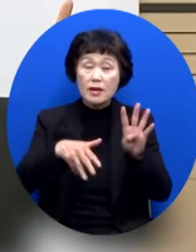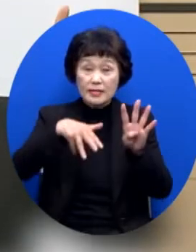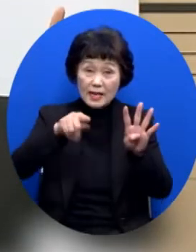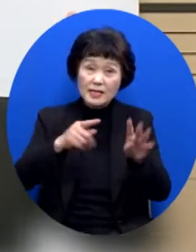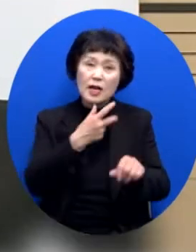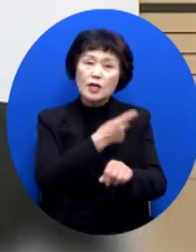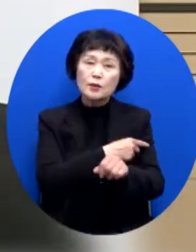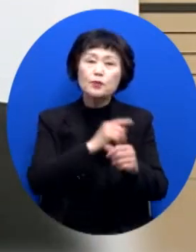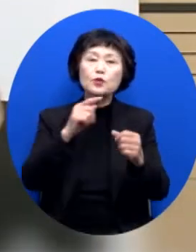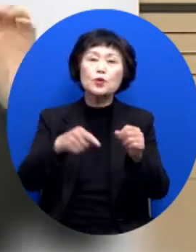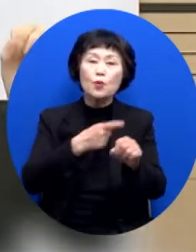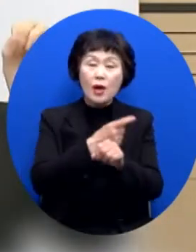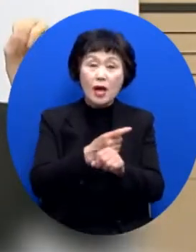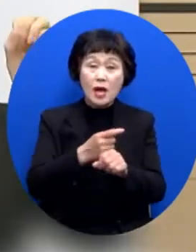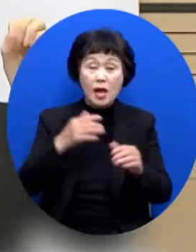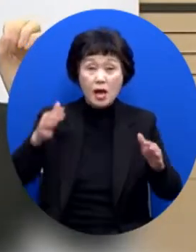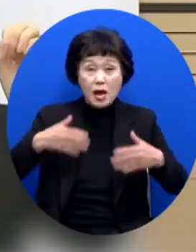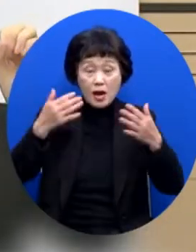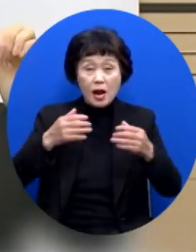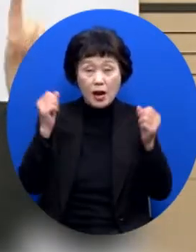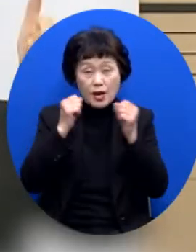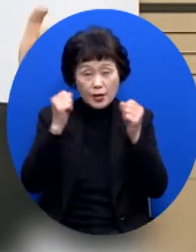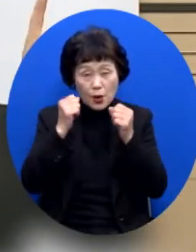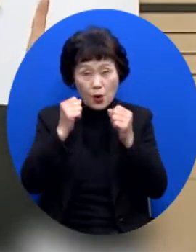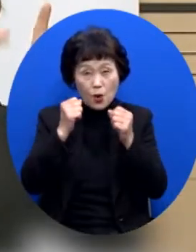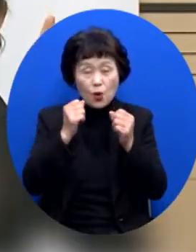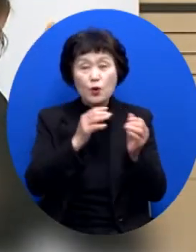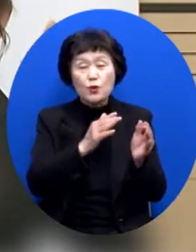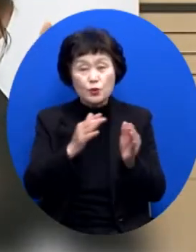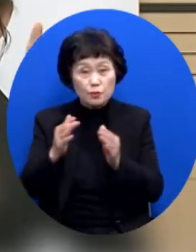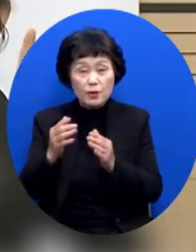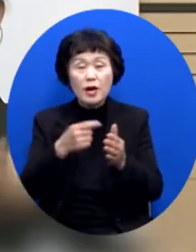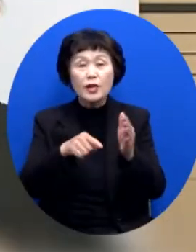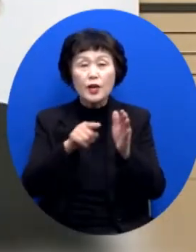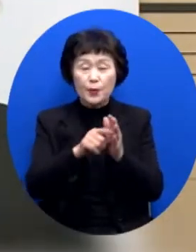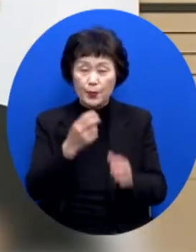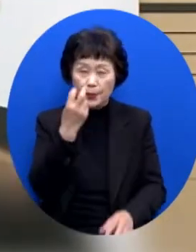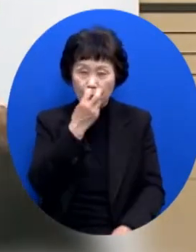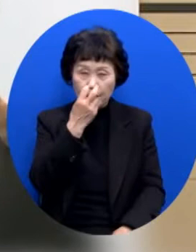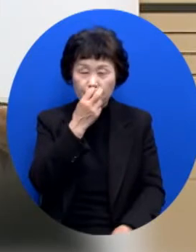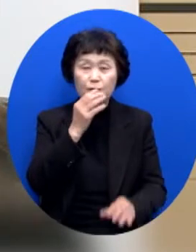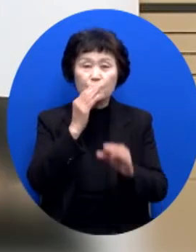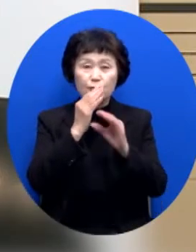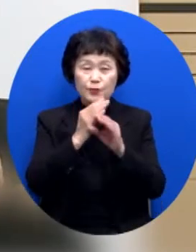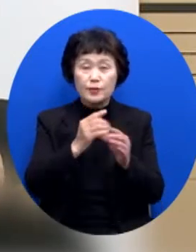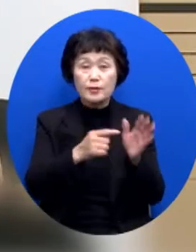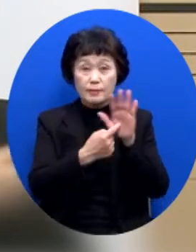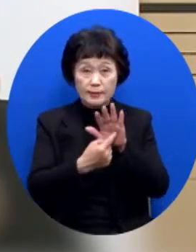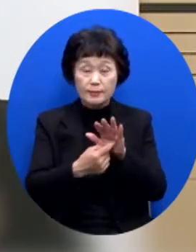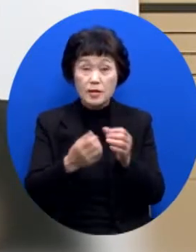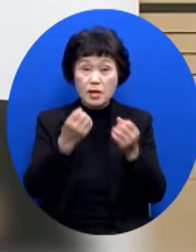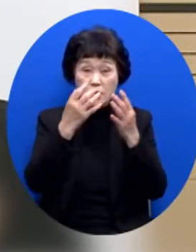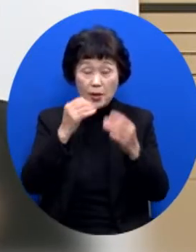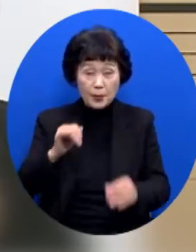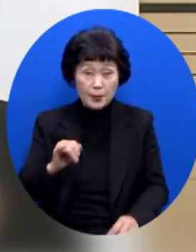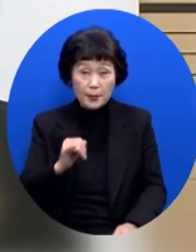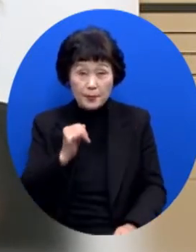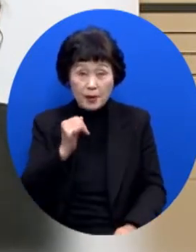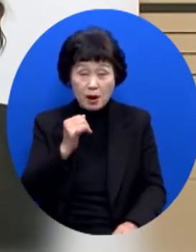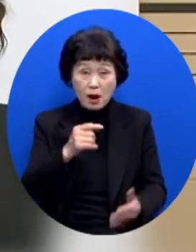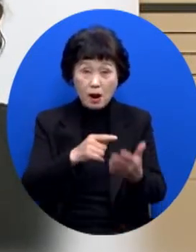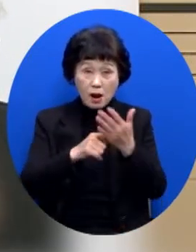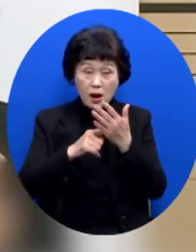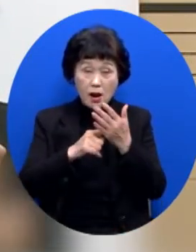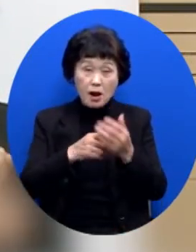외에도 가을, 겨울 재유행에 대비한 접종 계획을 검토하고 있다고 밝혔습니다. 이어 새로운 변이가 등장하면